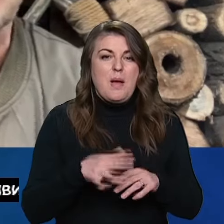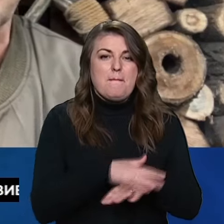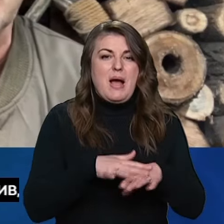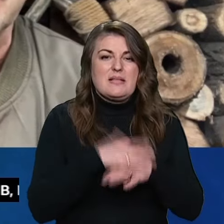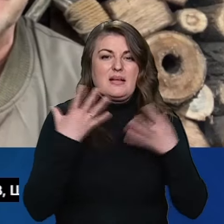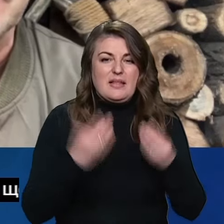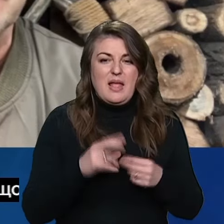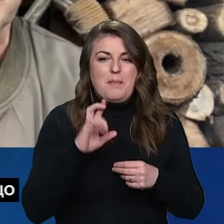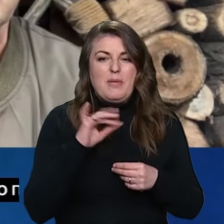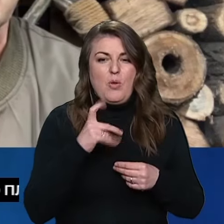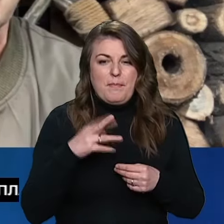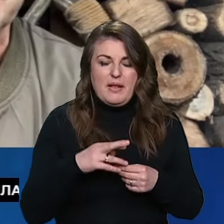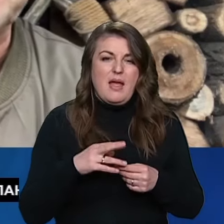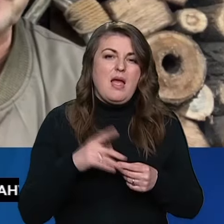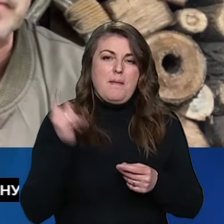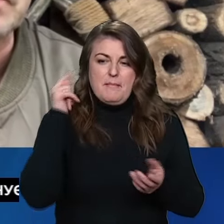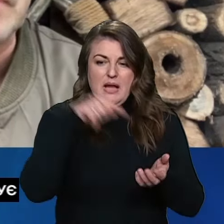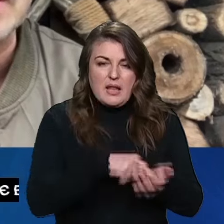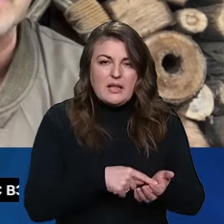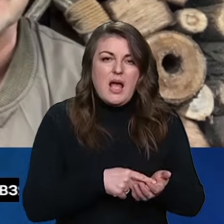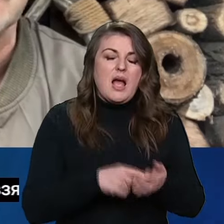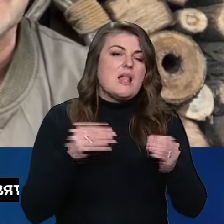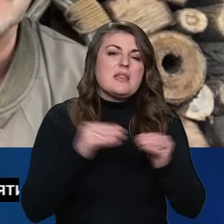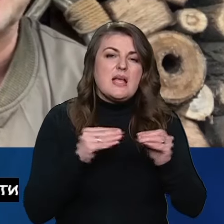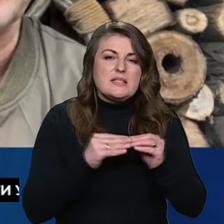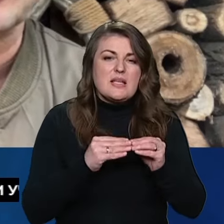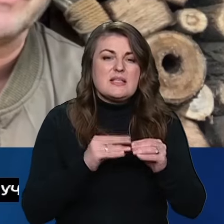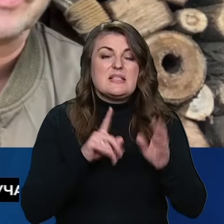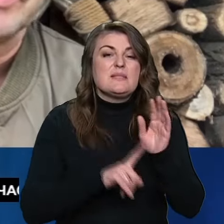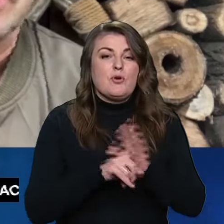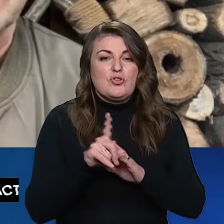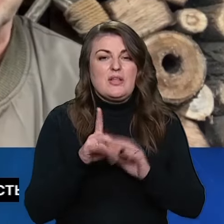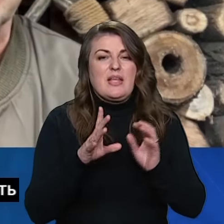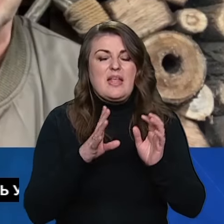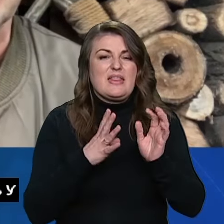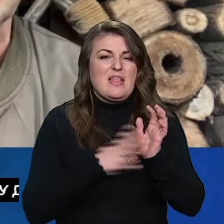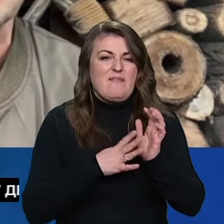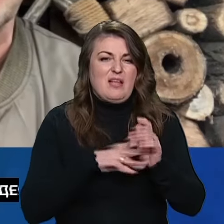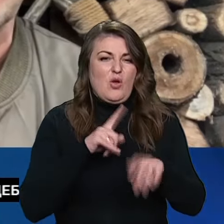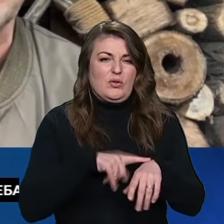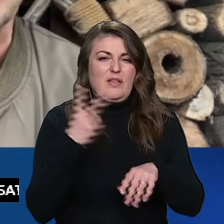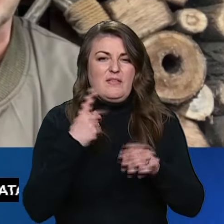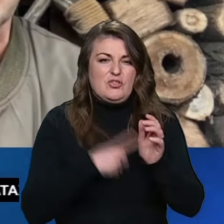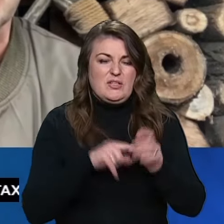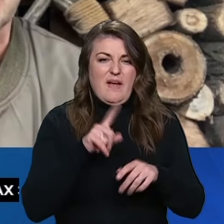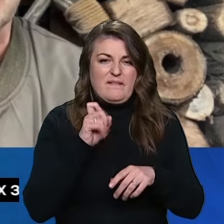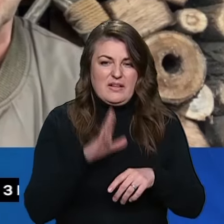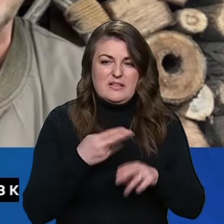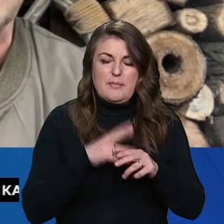базарний день в Білопіллі, і пролітає 10, спочатку 9 година 26 хвилин, це було